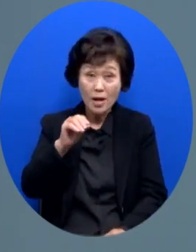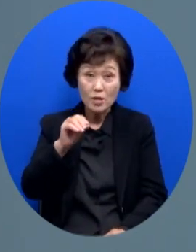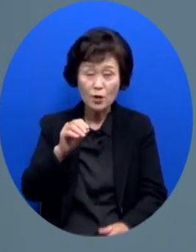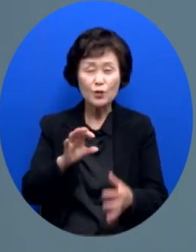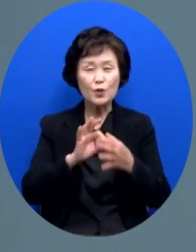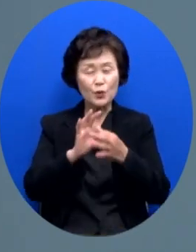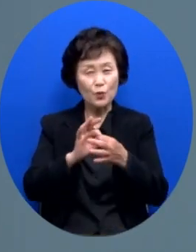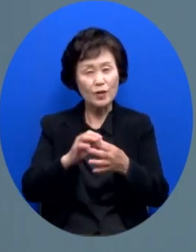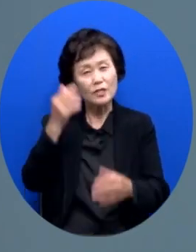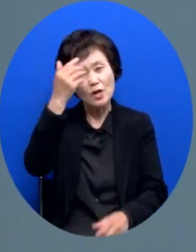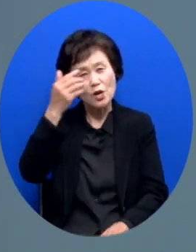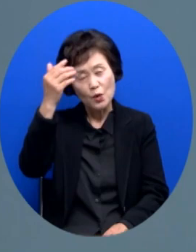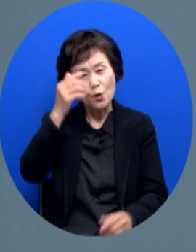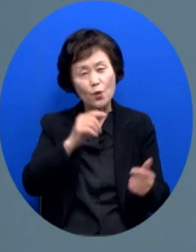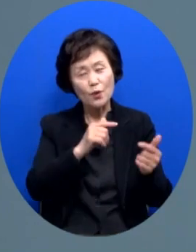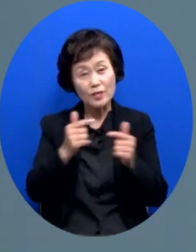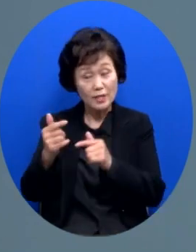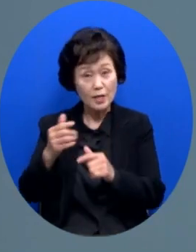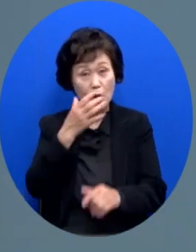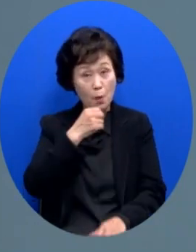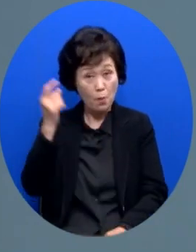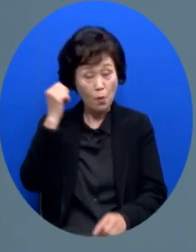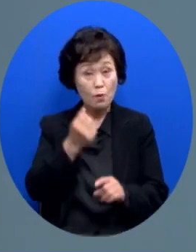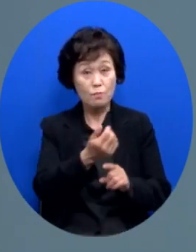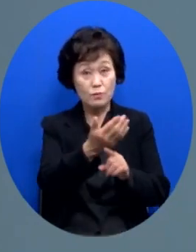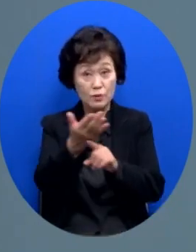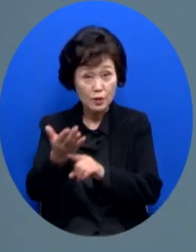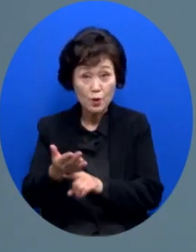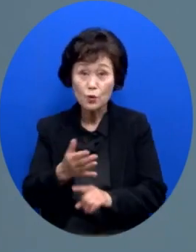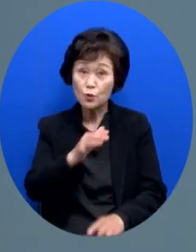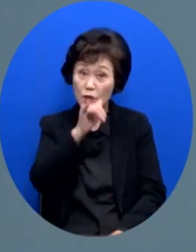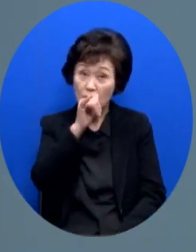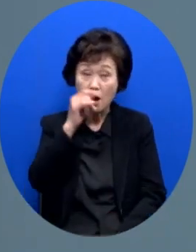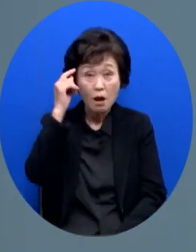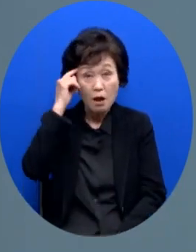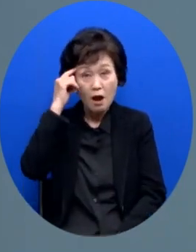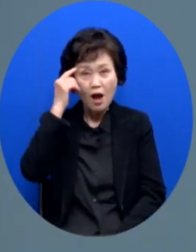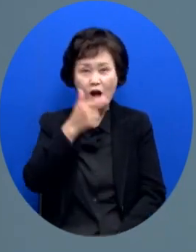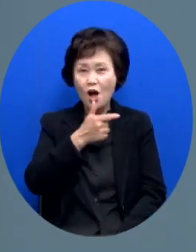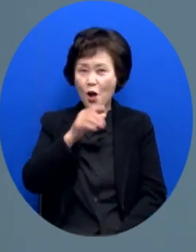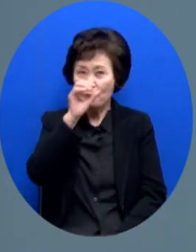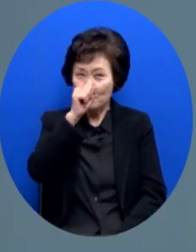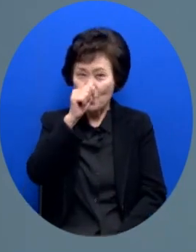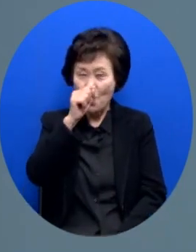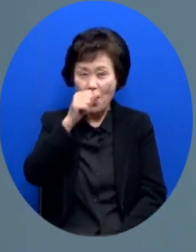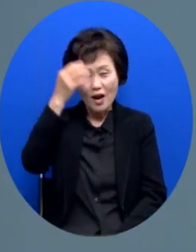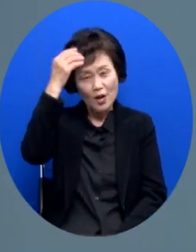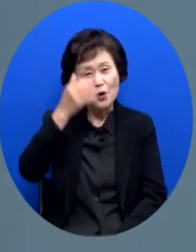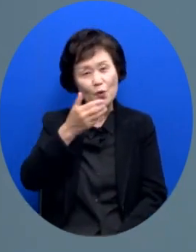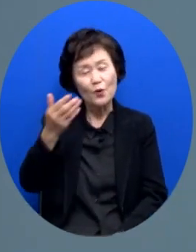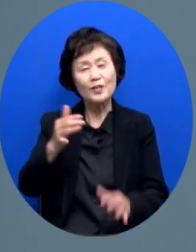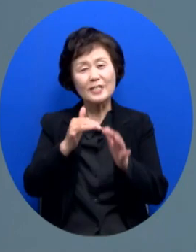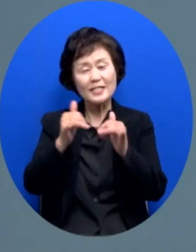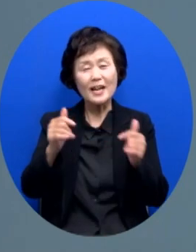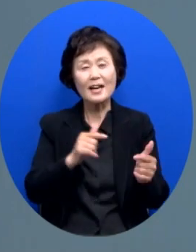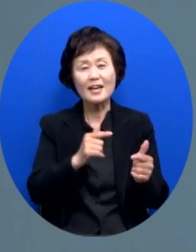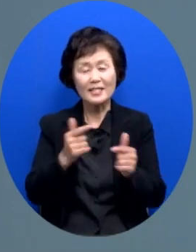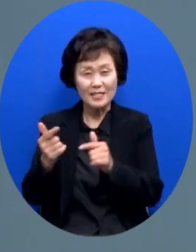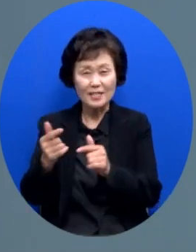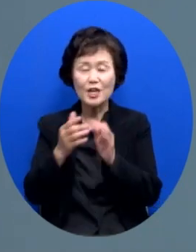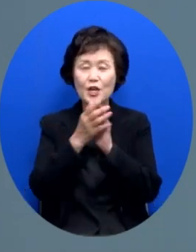정말 세계 복음을 전해진다면 너무 뜻깊은 일이 아니겠나. 그래서 우리가 후원자들을 기도하면서 기도회를 통해